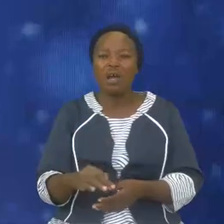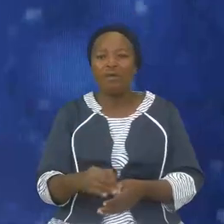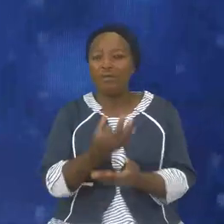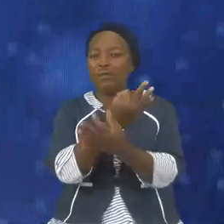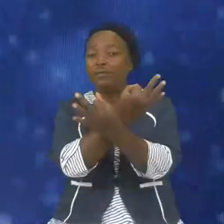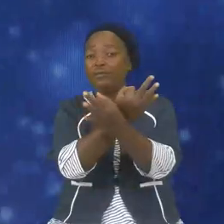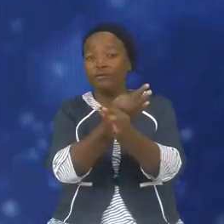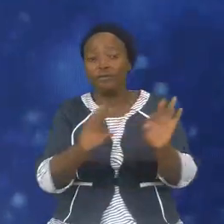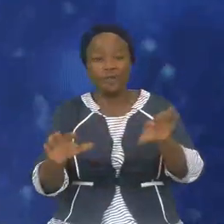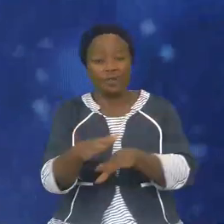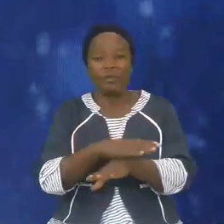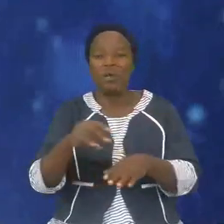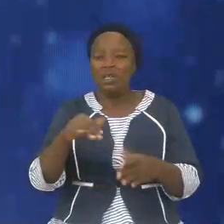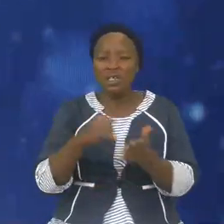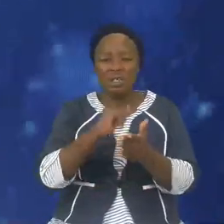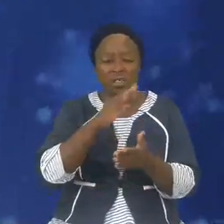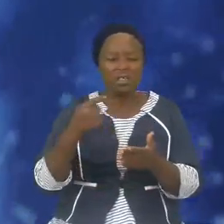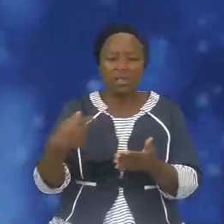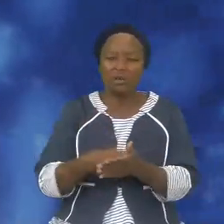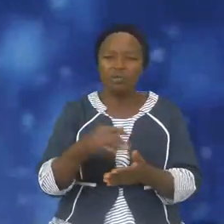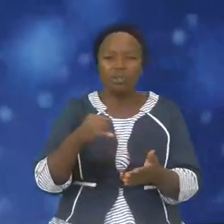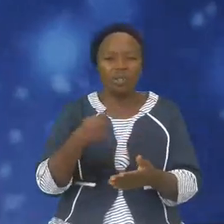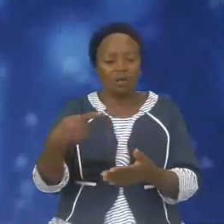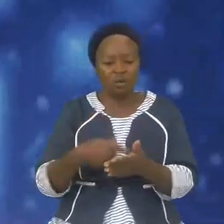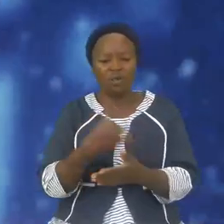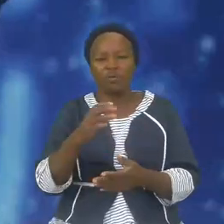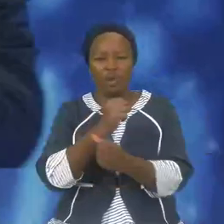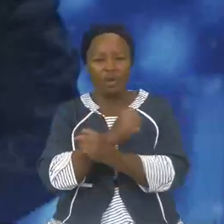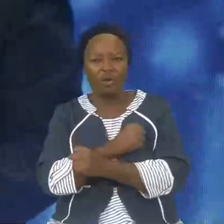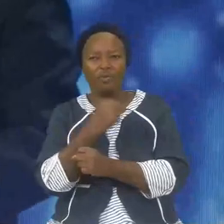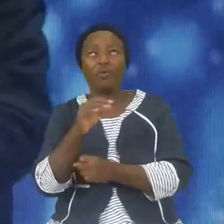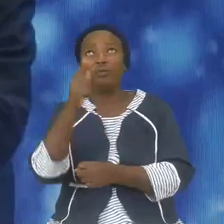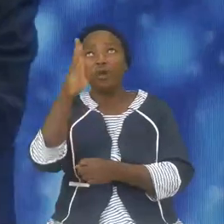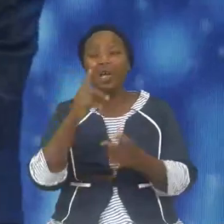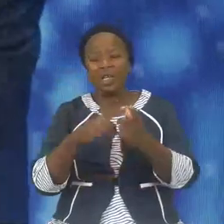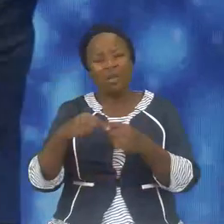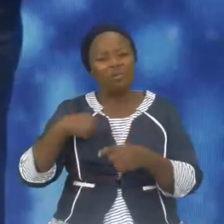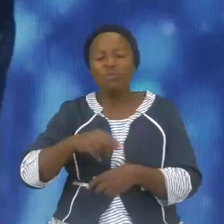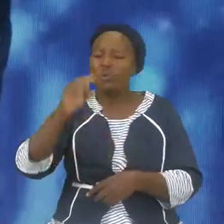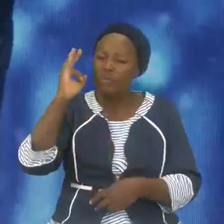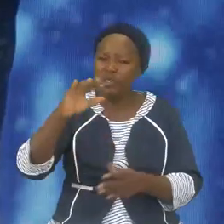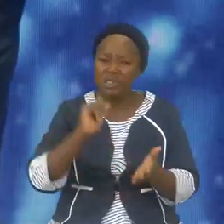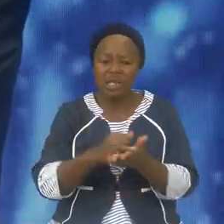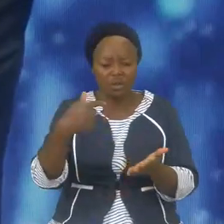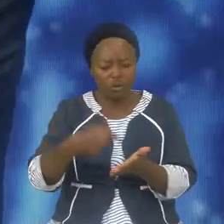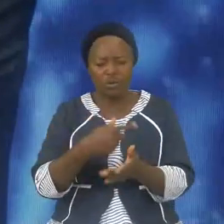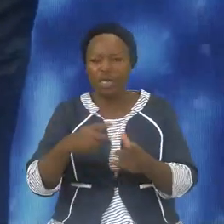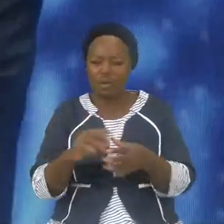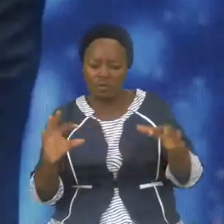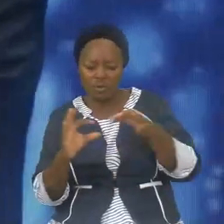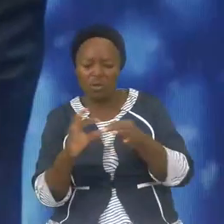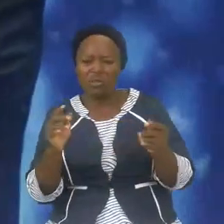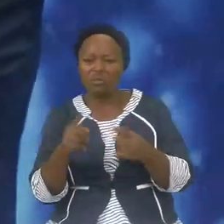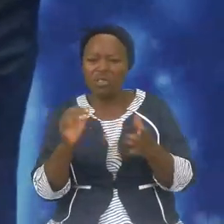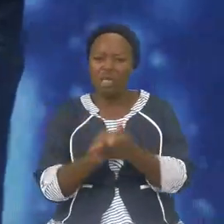l'évangile de l'émancipation, c'est l'évangile de l'amour de Dieu, et nous prêchons l'évangile et les